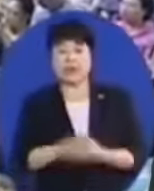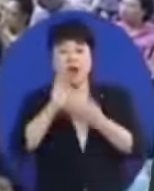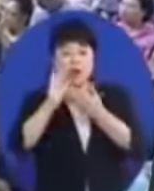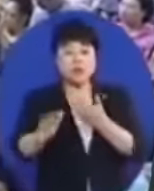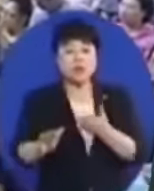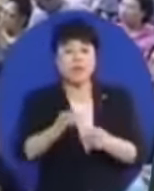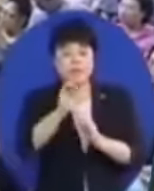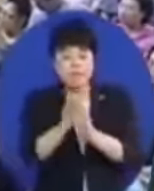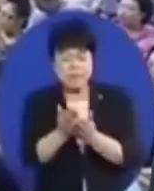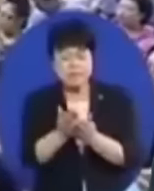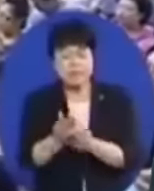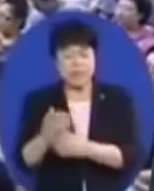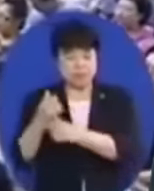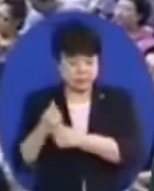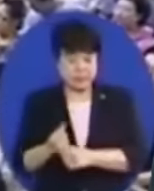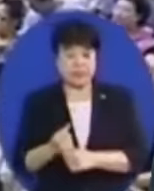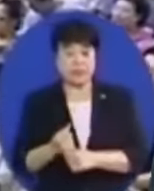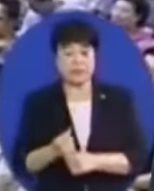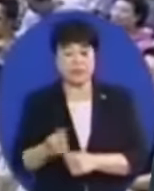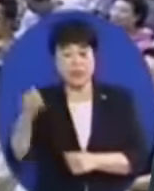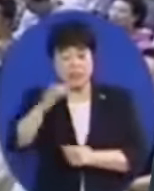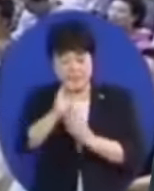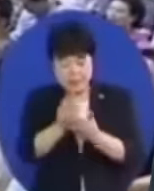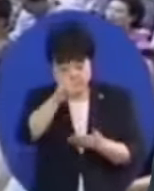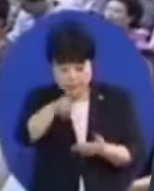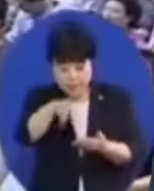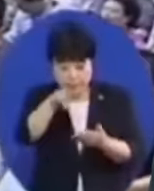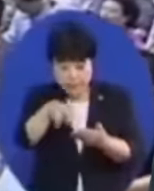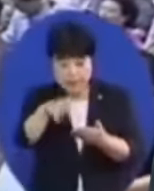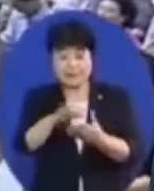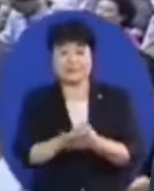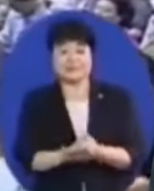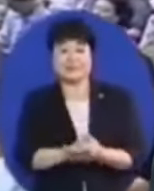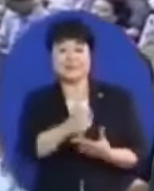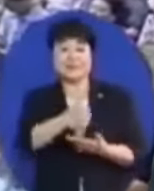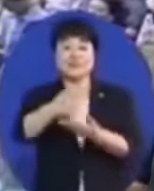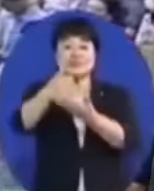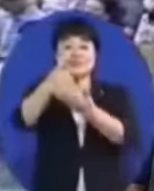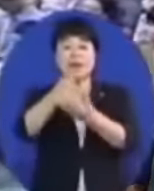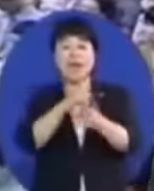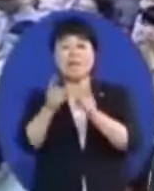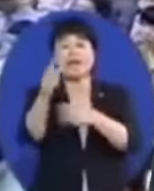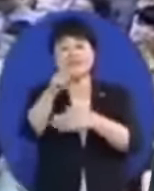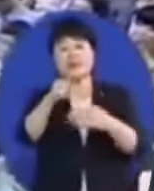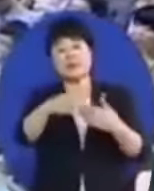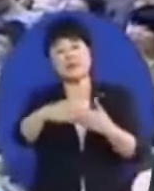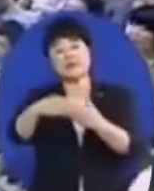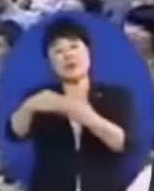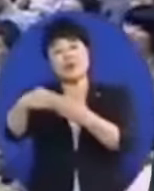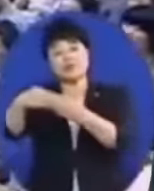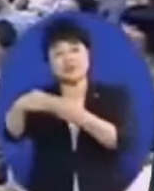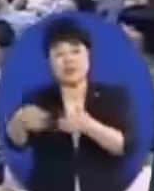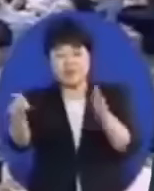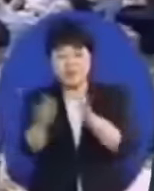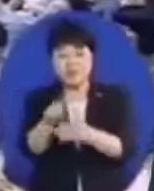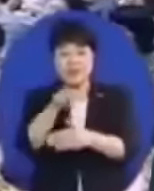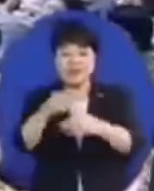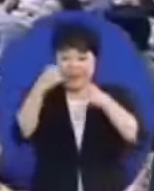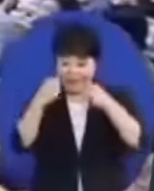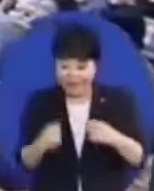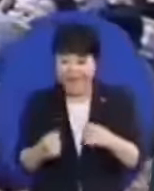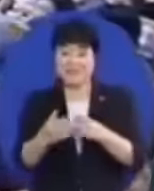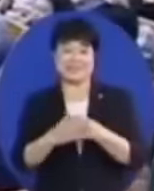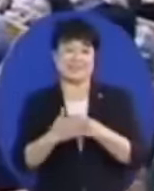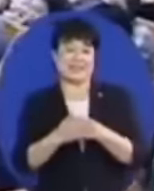그는 성경 말씀에 사로잡혀 성경을 읽기 시작했습니다. 그러자 주님은 그를 말씀 가운데로 인도하시고 믿음 안에 거하게